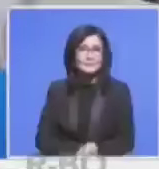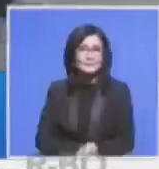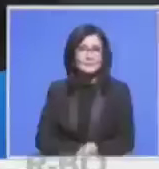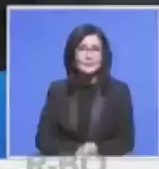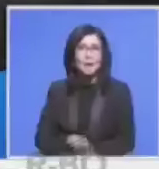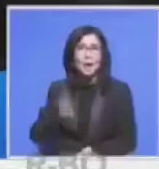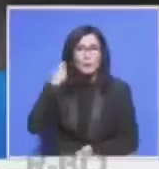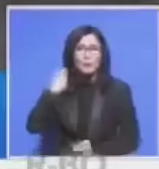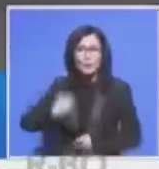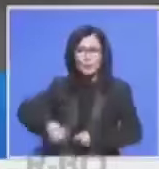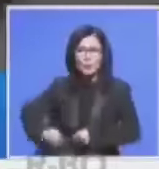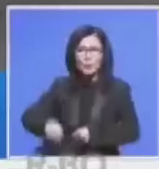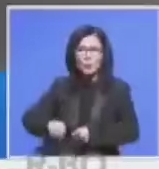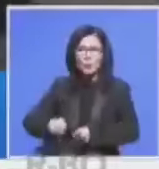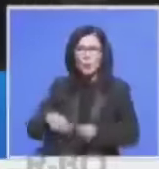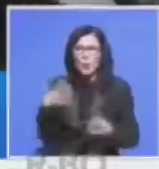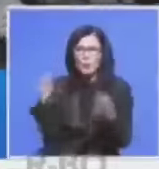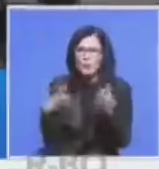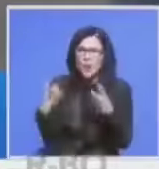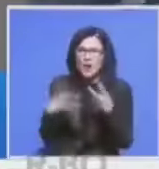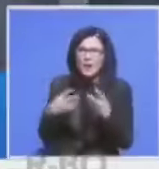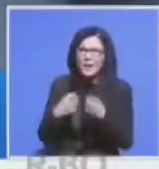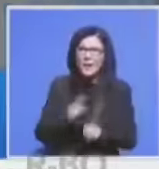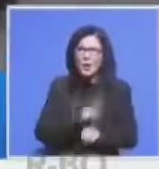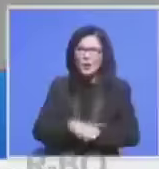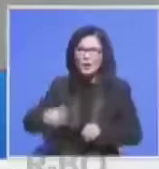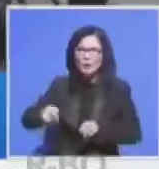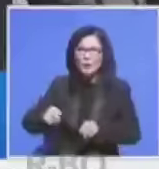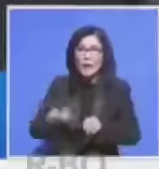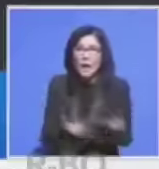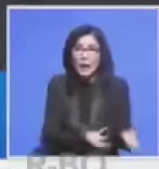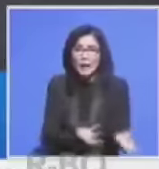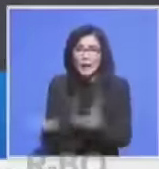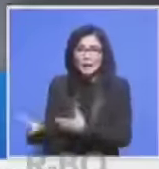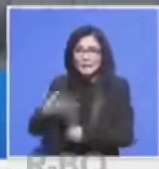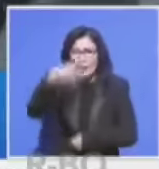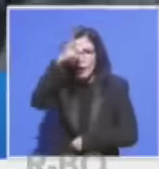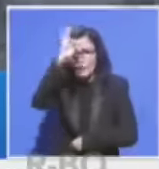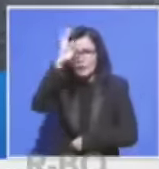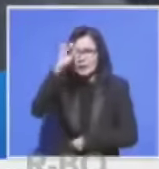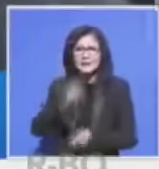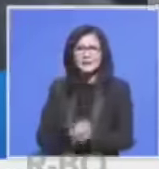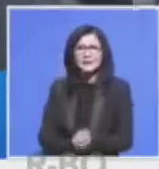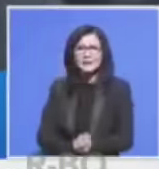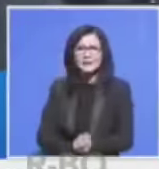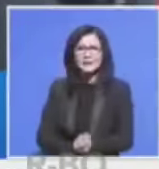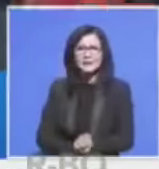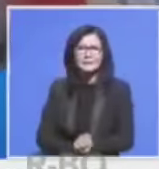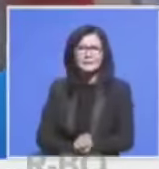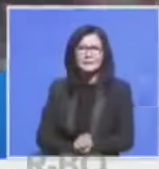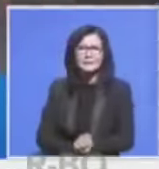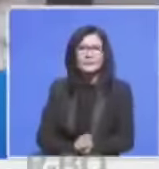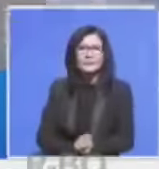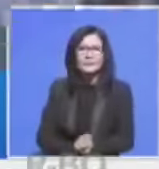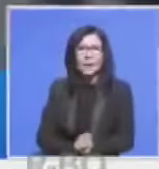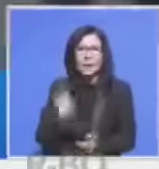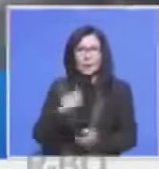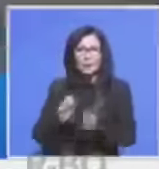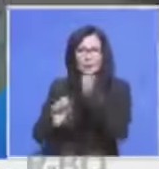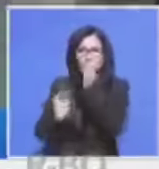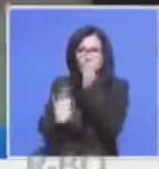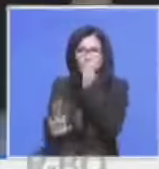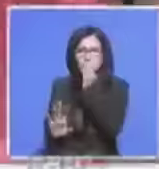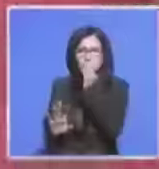Perempuan pengendara motor sport ini terus mengamuk saat sepeda motornya akan dibawa petugas Satlantas Polres Probolinggo Kota Senin sore saat razia di